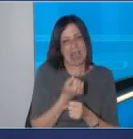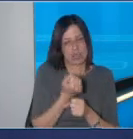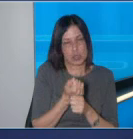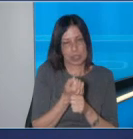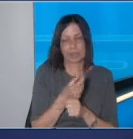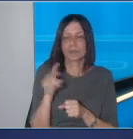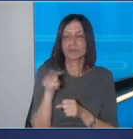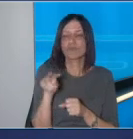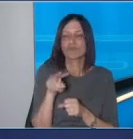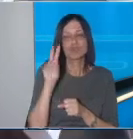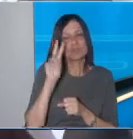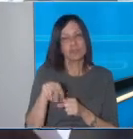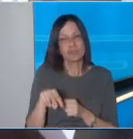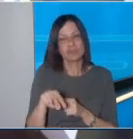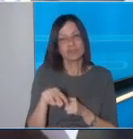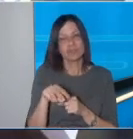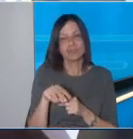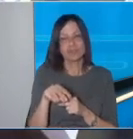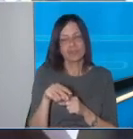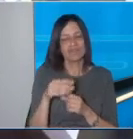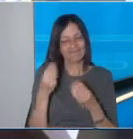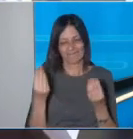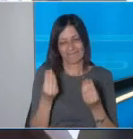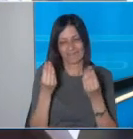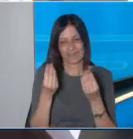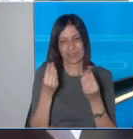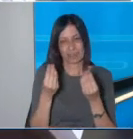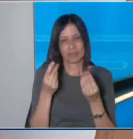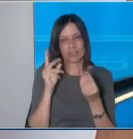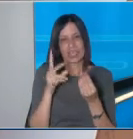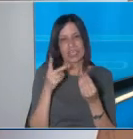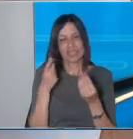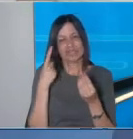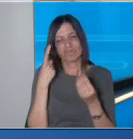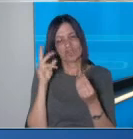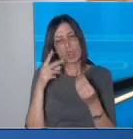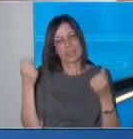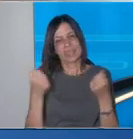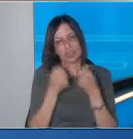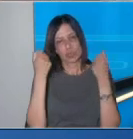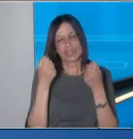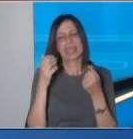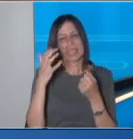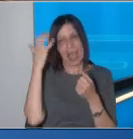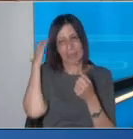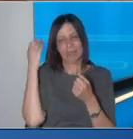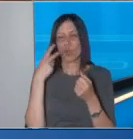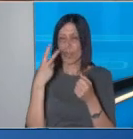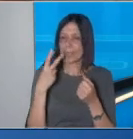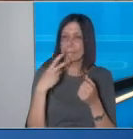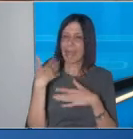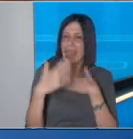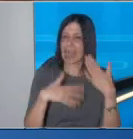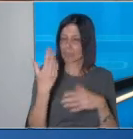תראו, לשניהם יש כרגע וקטורים שיכולים להגיע לכדי התנגשות. יאיר לפיד, אנחנו רואים את זה במהלכים שהוא